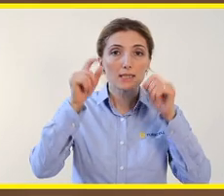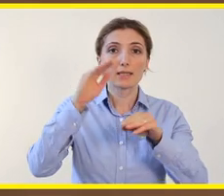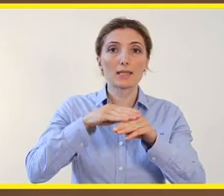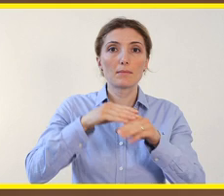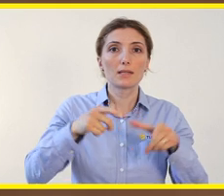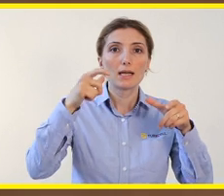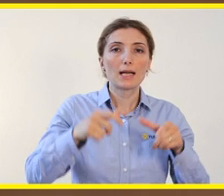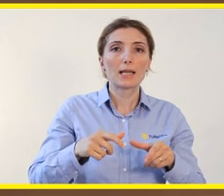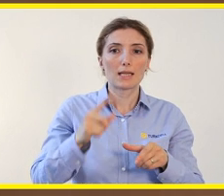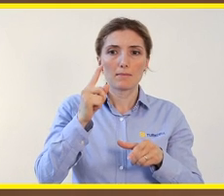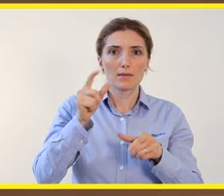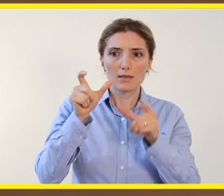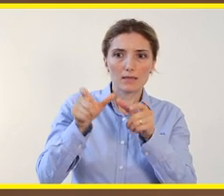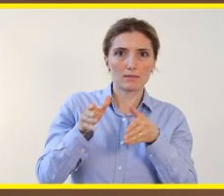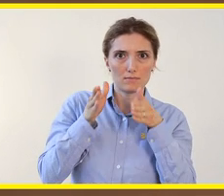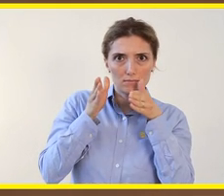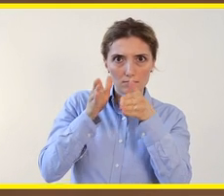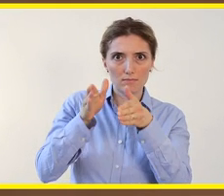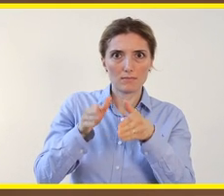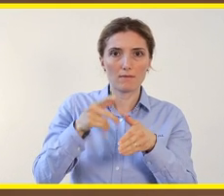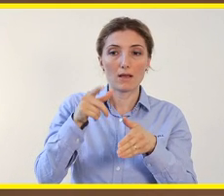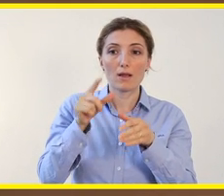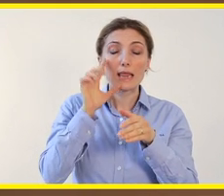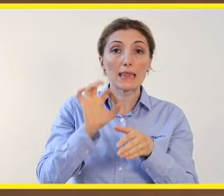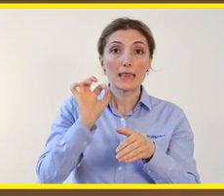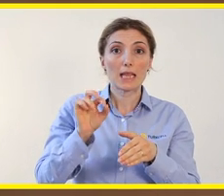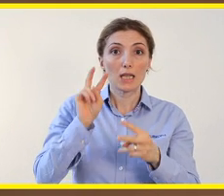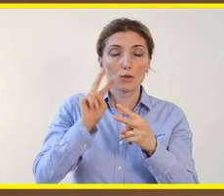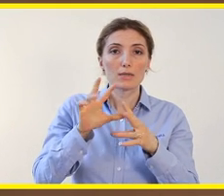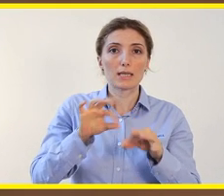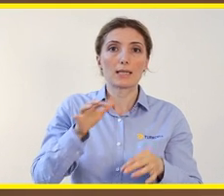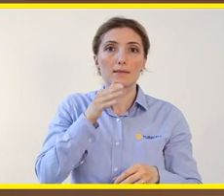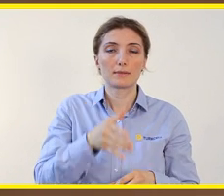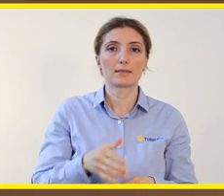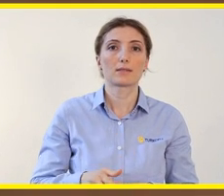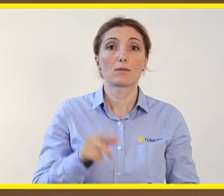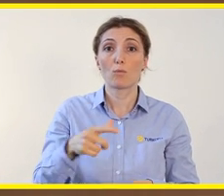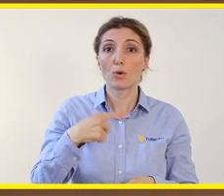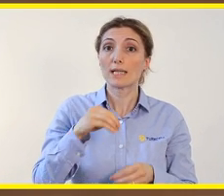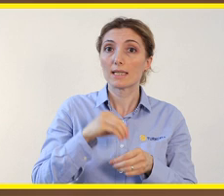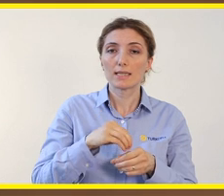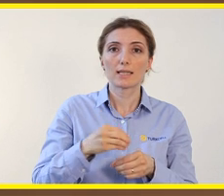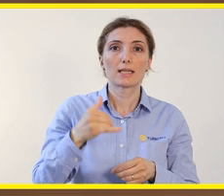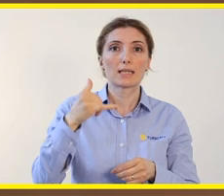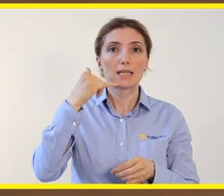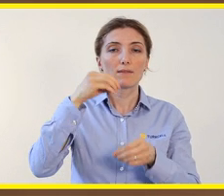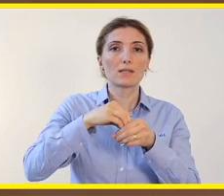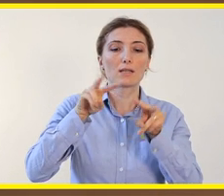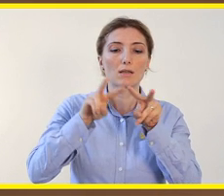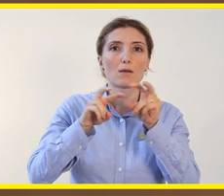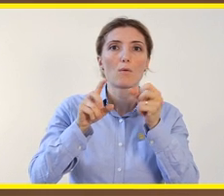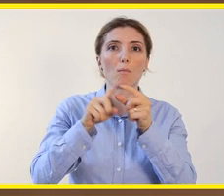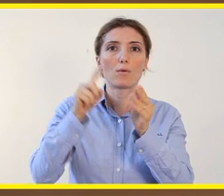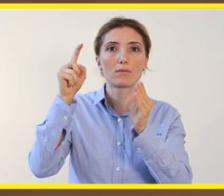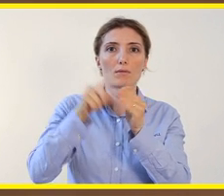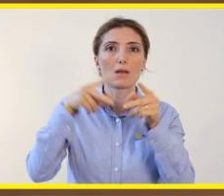Çekim yapılacak alanda belirli bir nesneye odaklanabilir ve o alanın en net şekilde görünmesini sağlayabilirsiniz. Bu özellik için mod